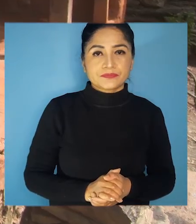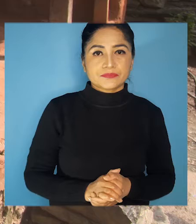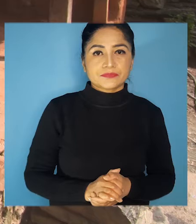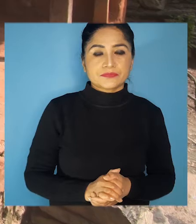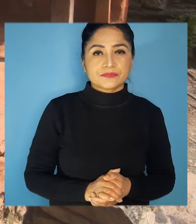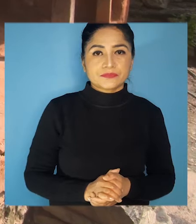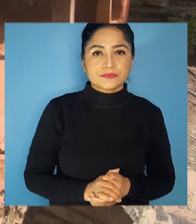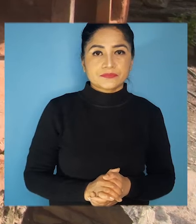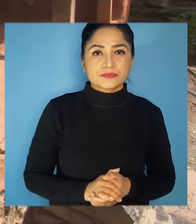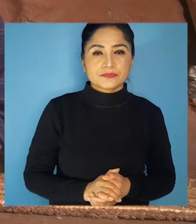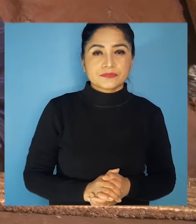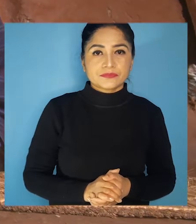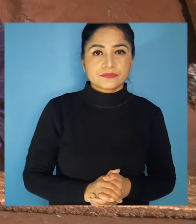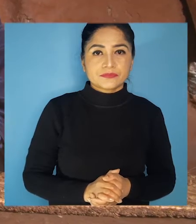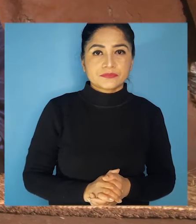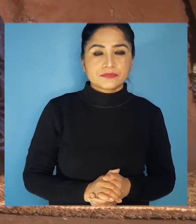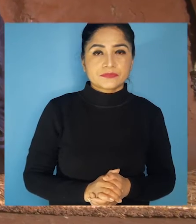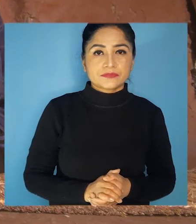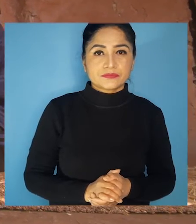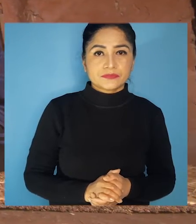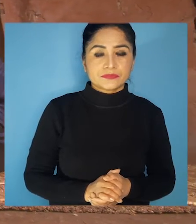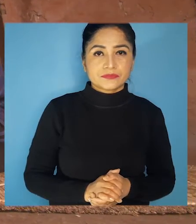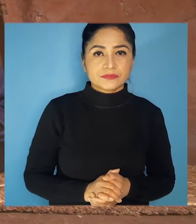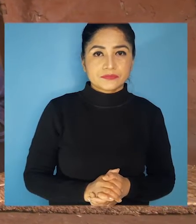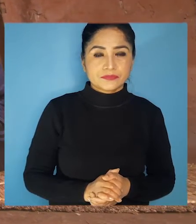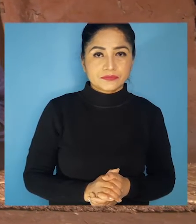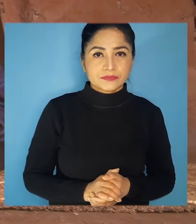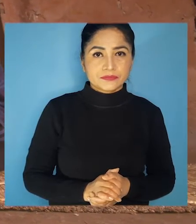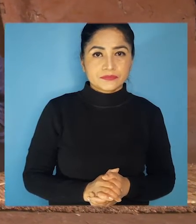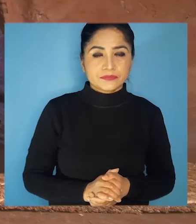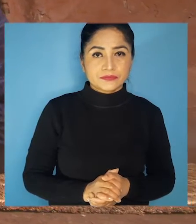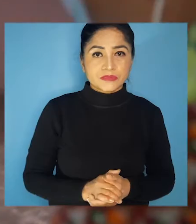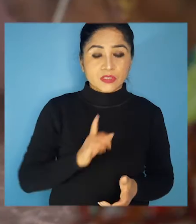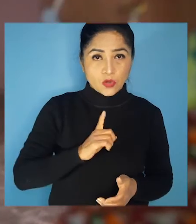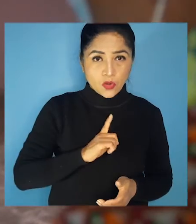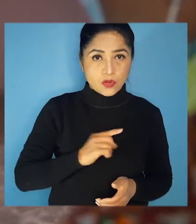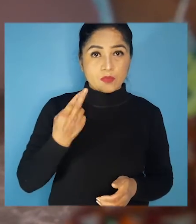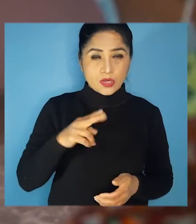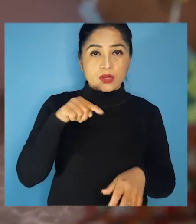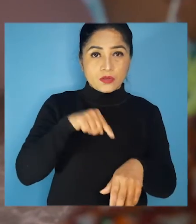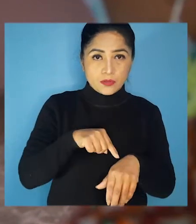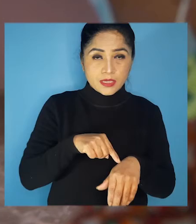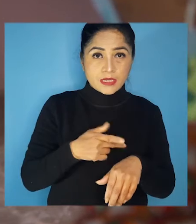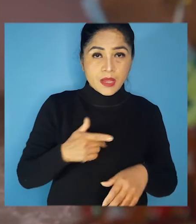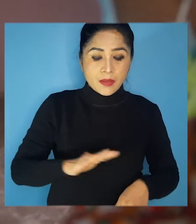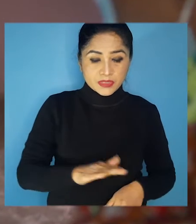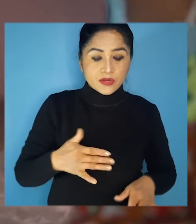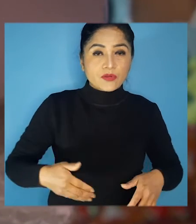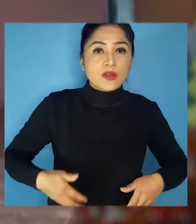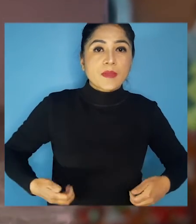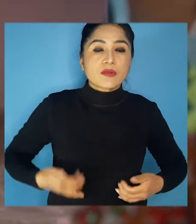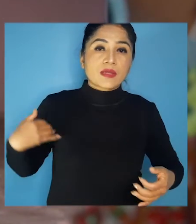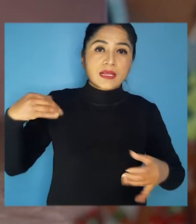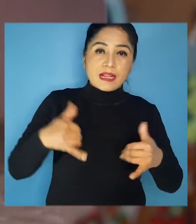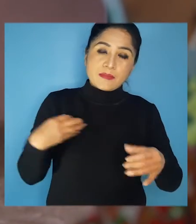गेम that was all engaging to them they were able to dar ra athyas ma basi raheka bachcha lai ramailo khel ma